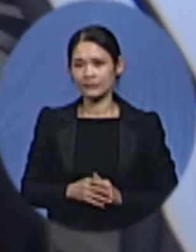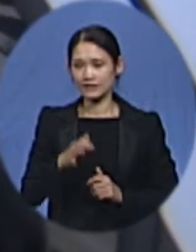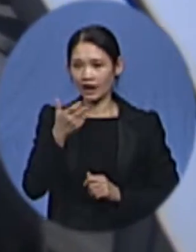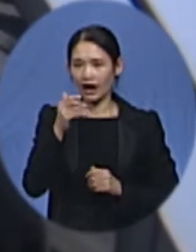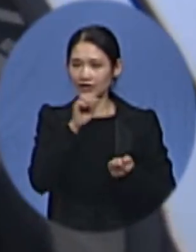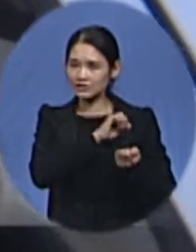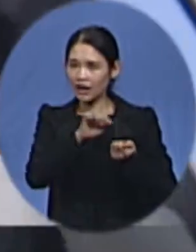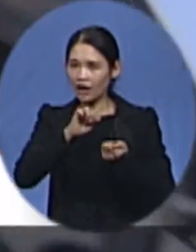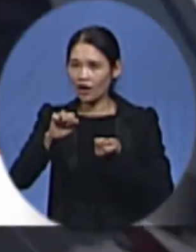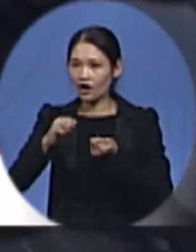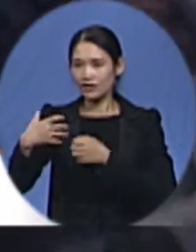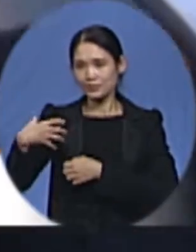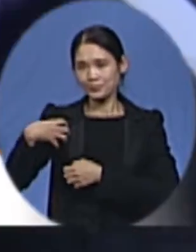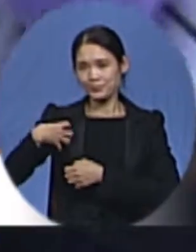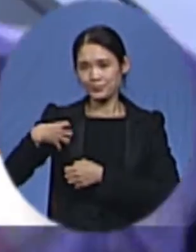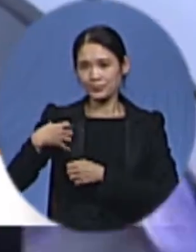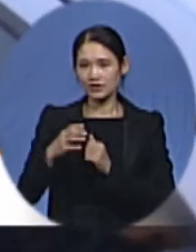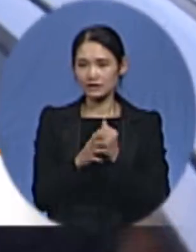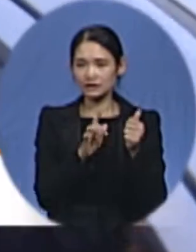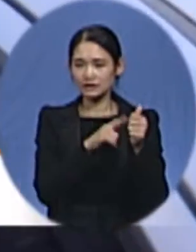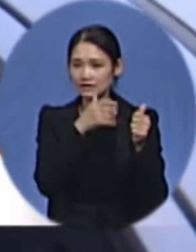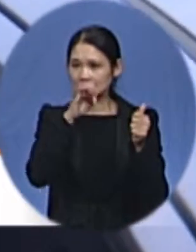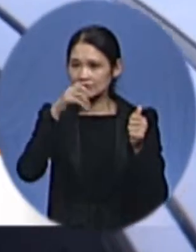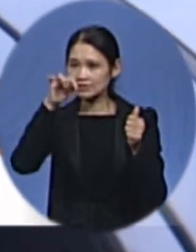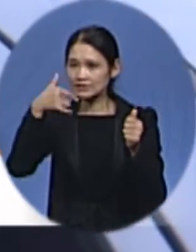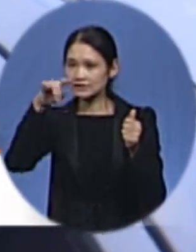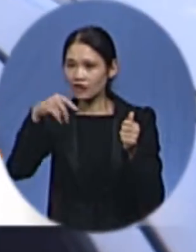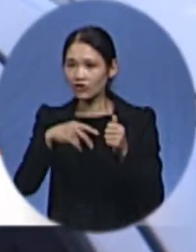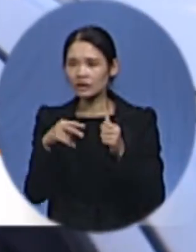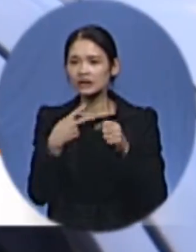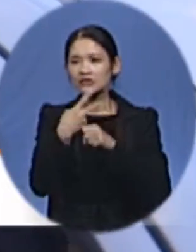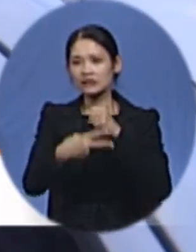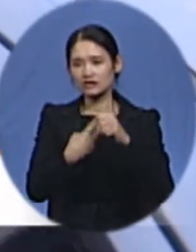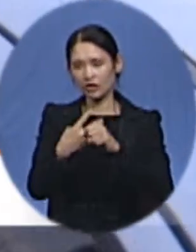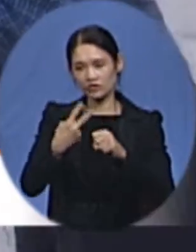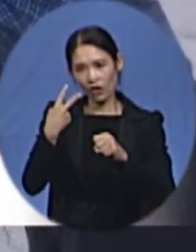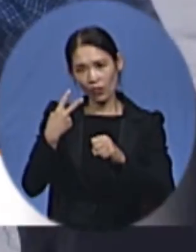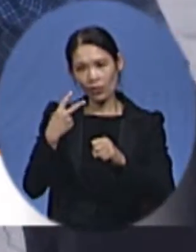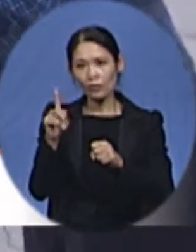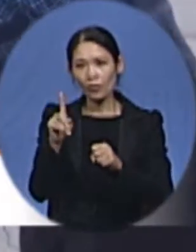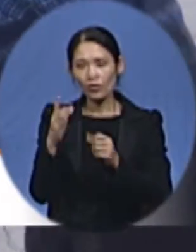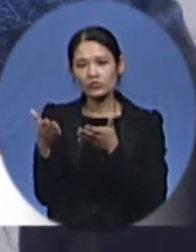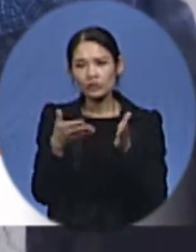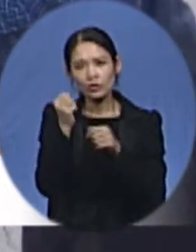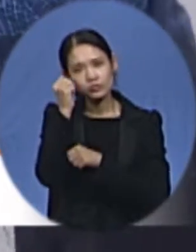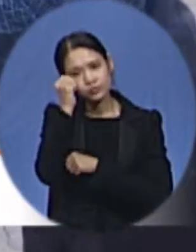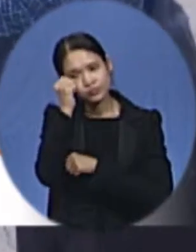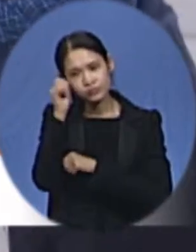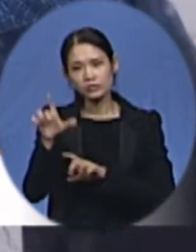카쉐어링 차량의 새 차이를 전담하고 있는 신괭섭 씨는 2년 전만 해도 노숙 생활을 했습니다.